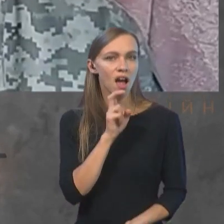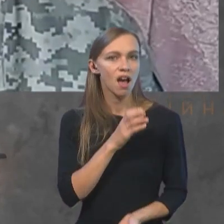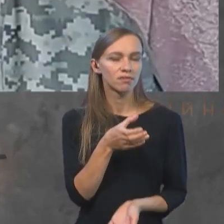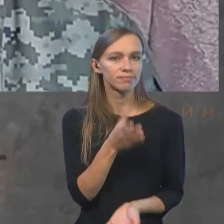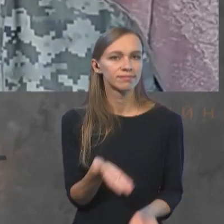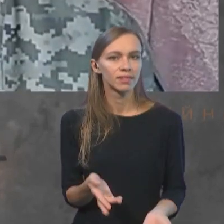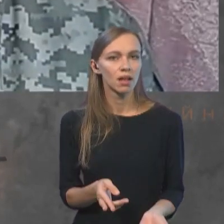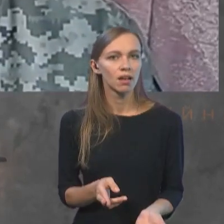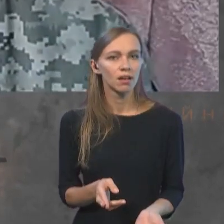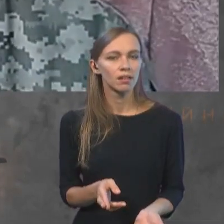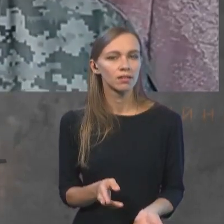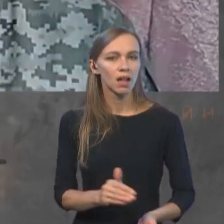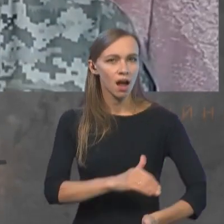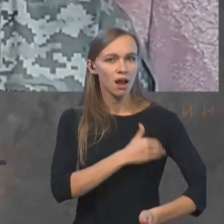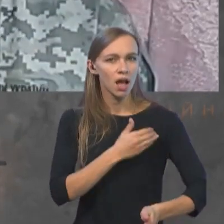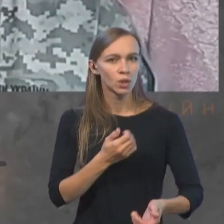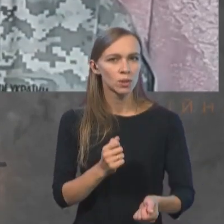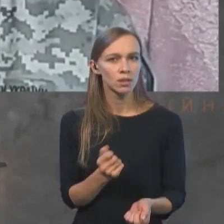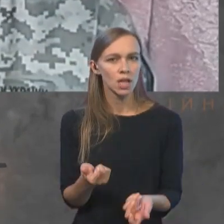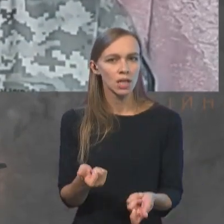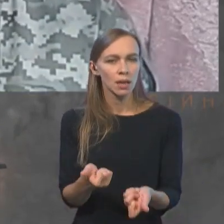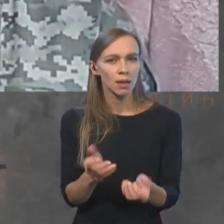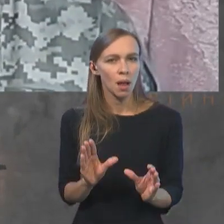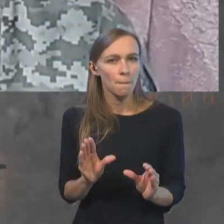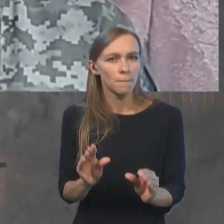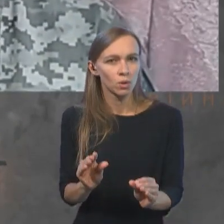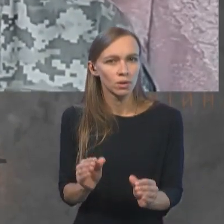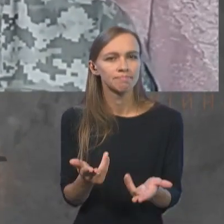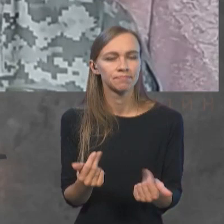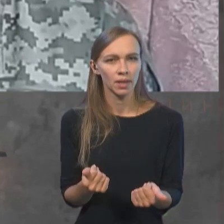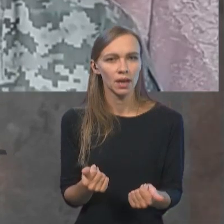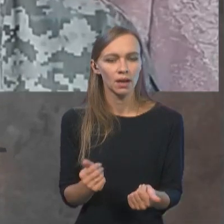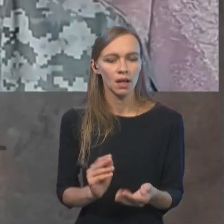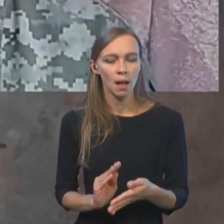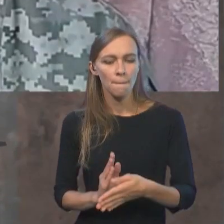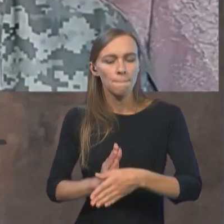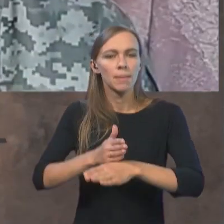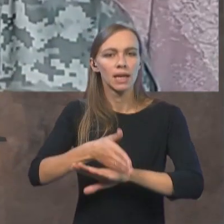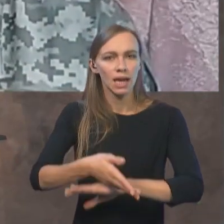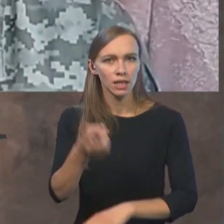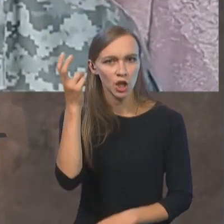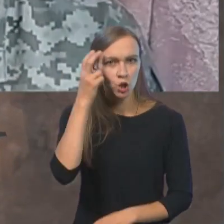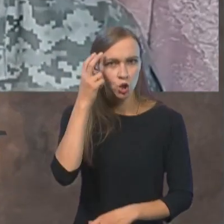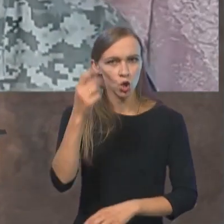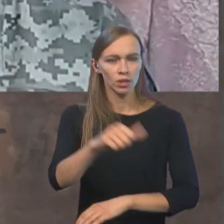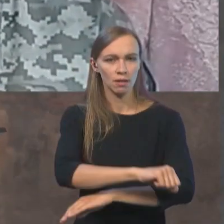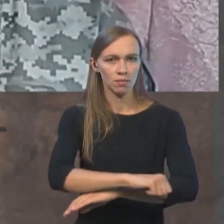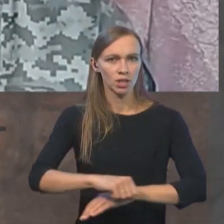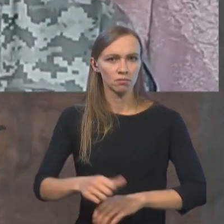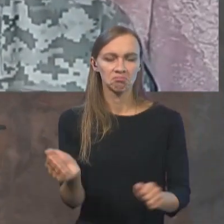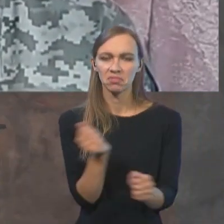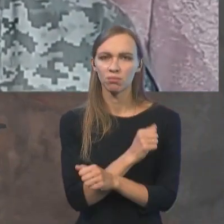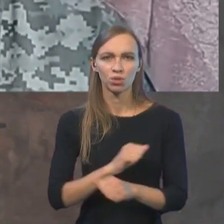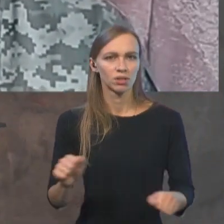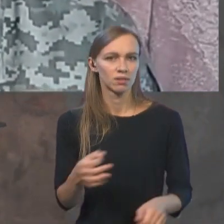градус напруги? Піднімають. Чи буде перейдена чорна межа? Бо це чорна межа. Мені неможливо це сказати